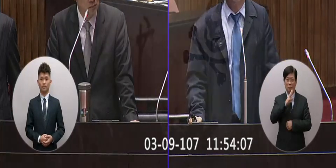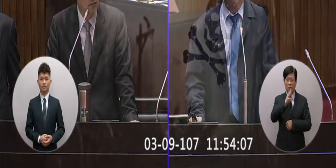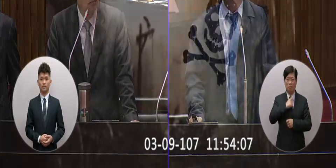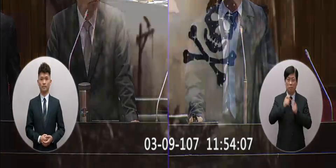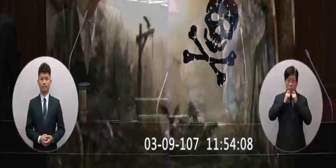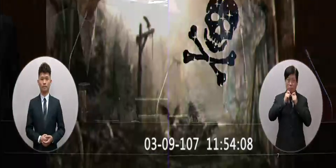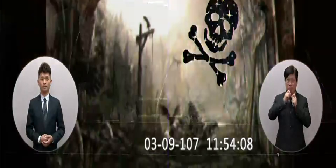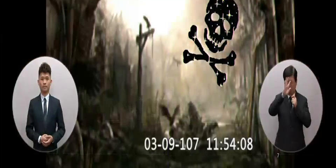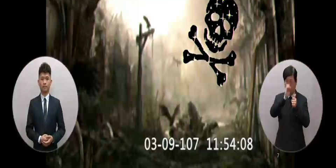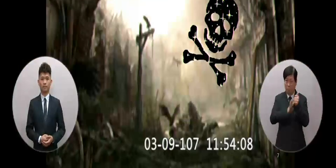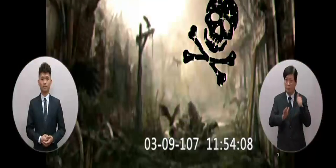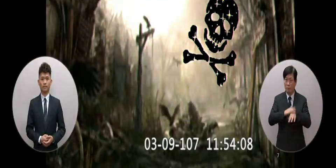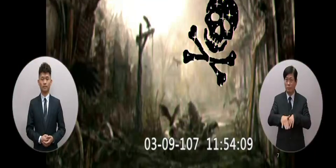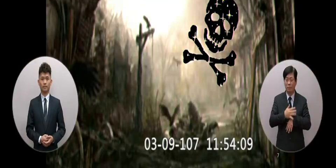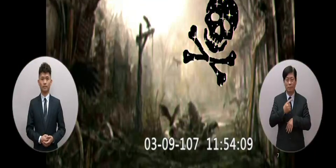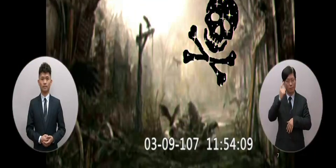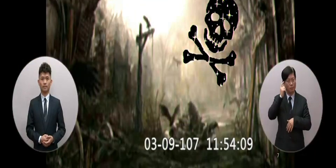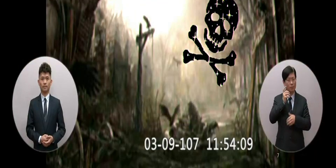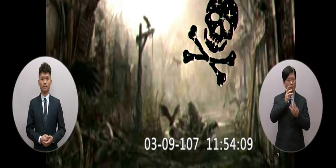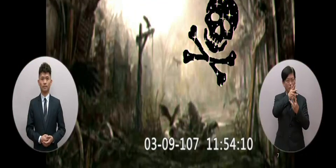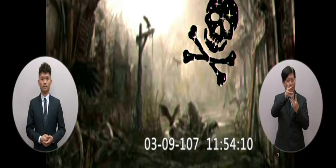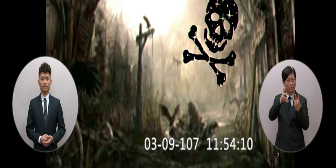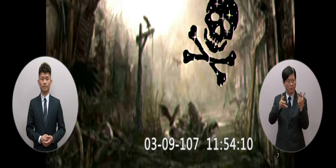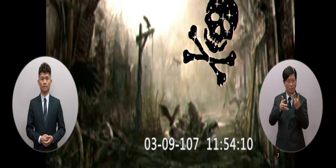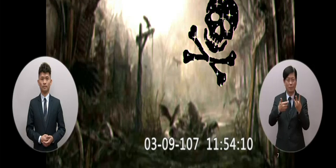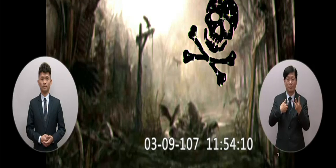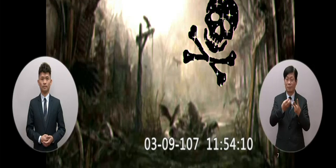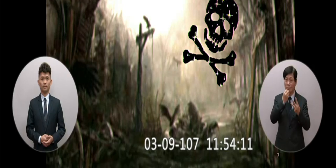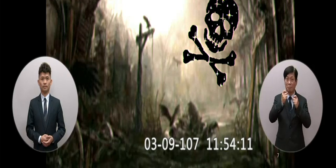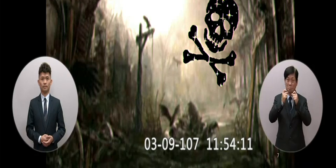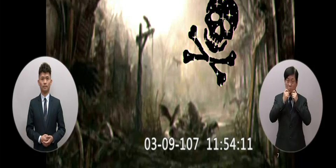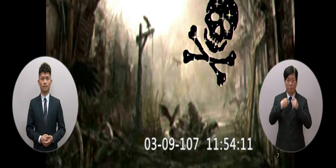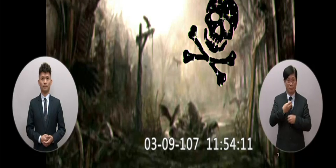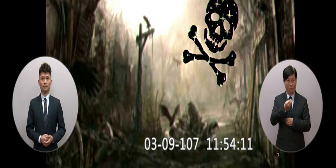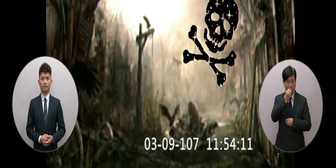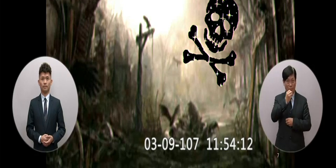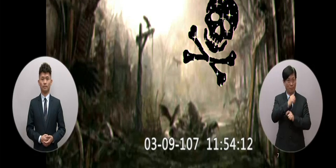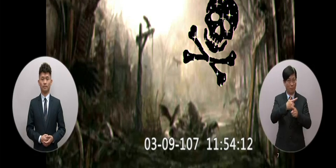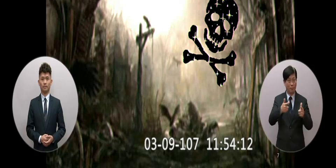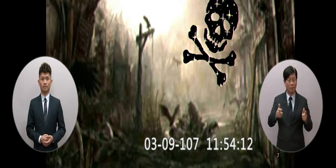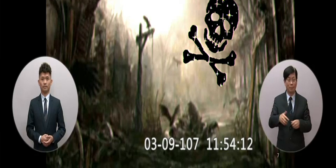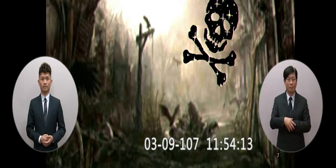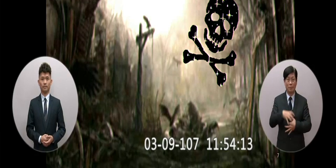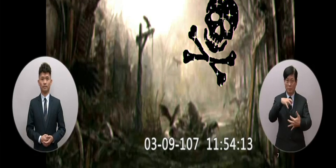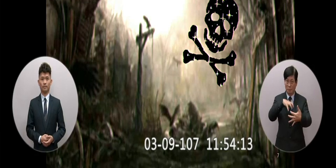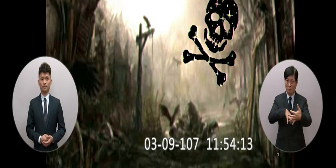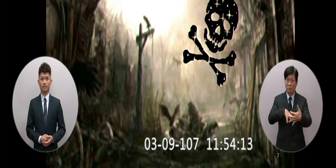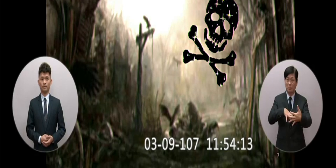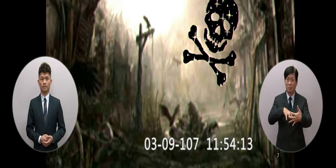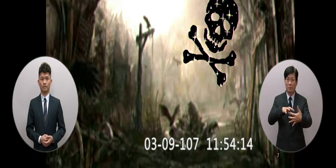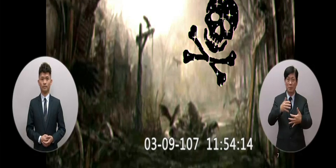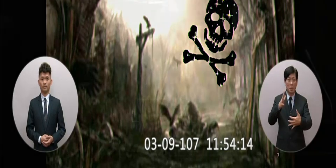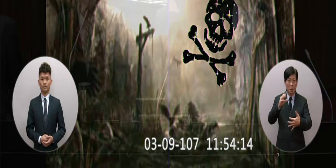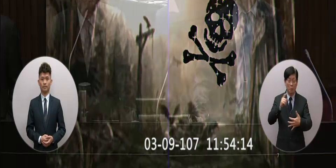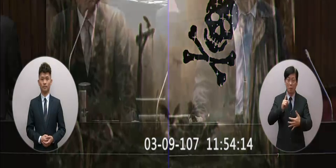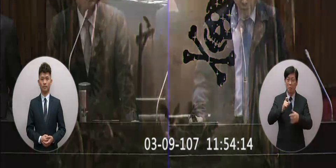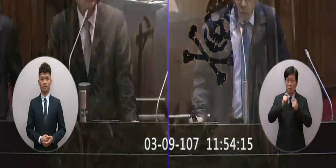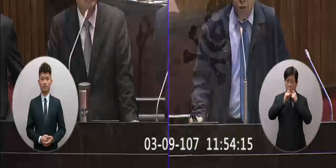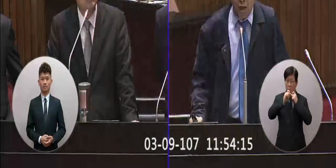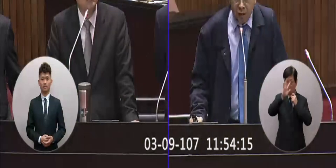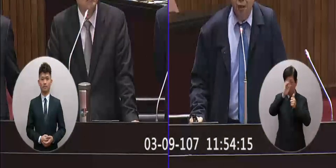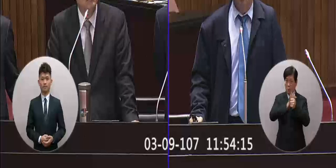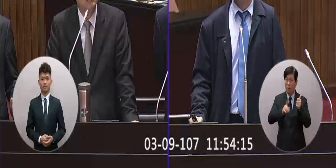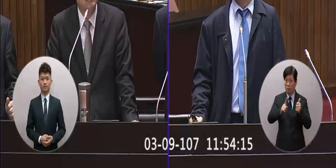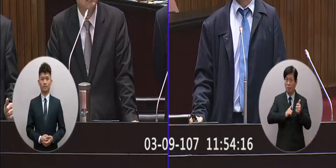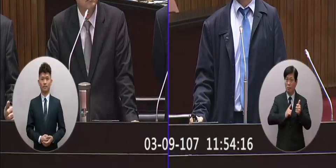质。所以我要请教三位，咱食品，咱所食食品内底啊有含着致癌物，咱